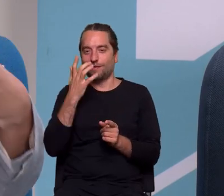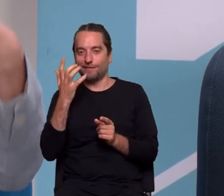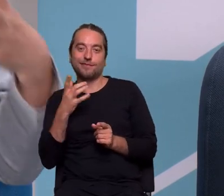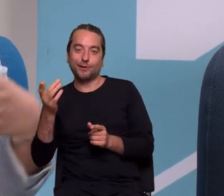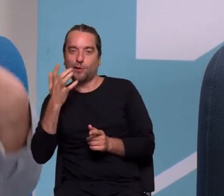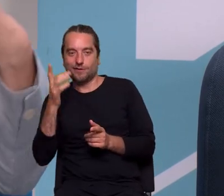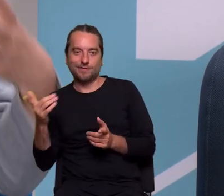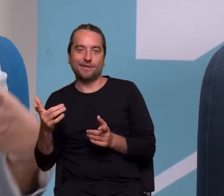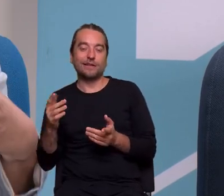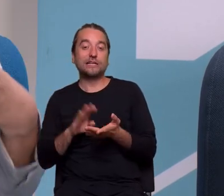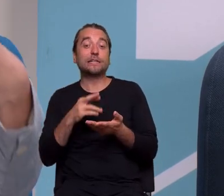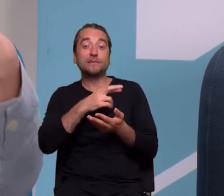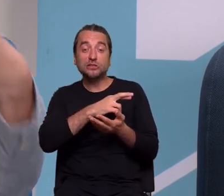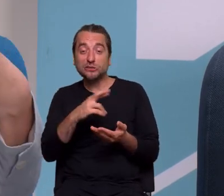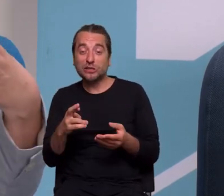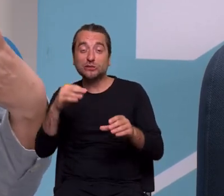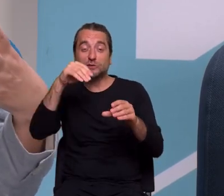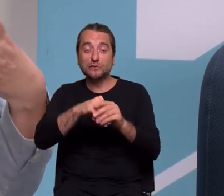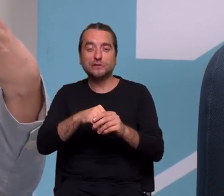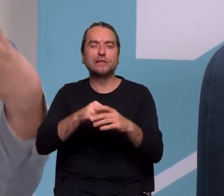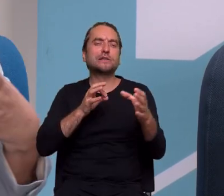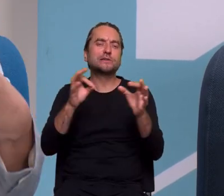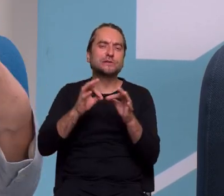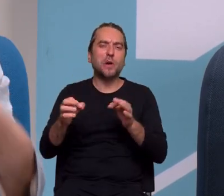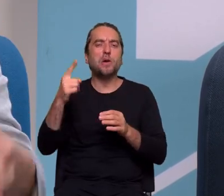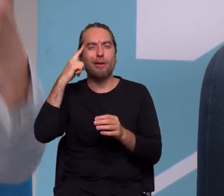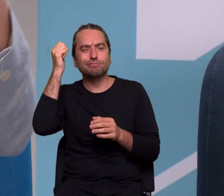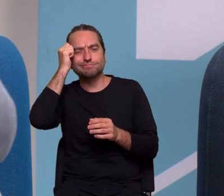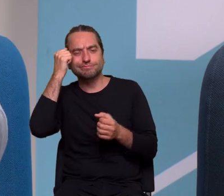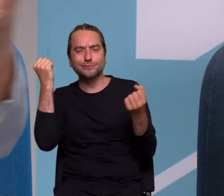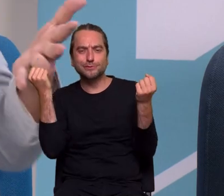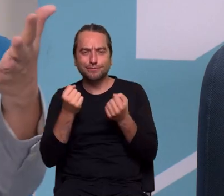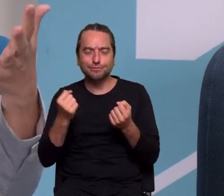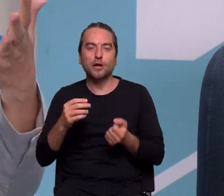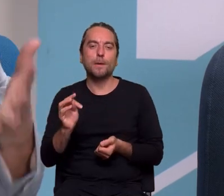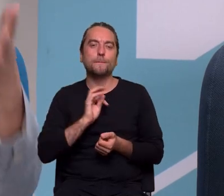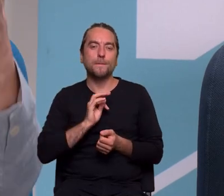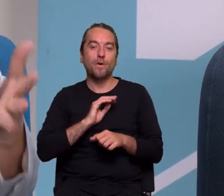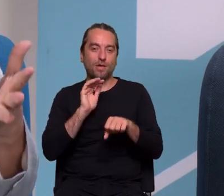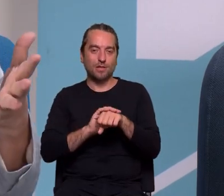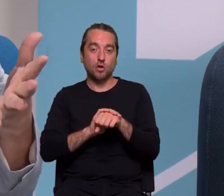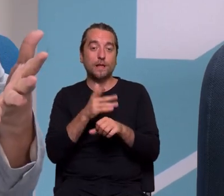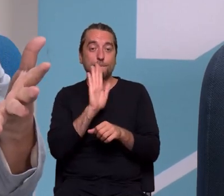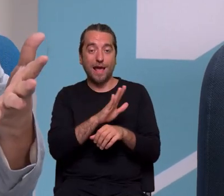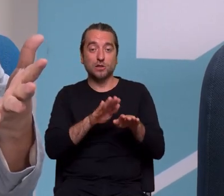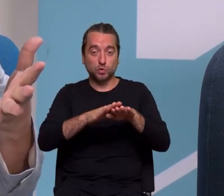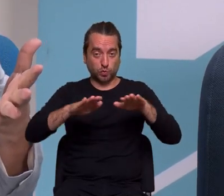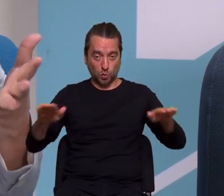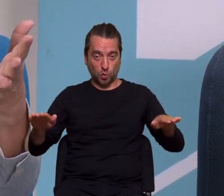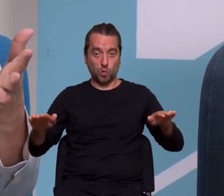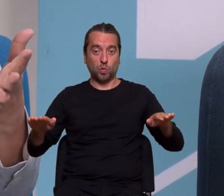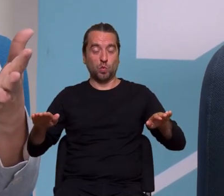tak nadpisaną historię, że to jest absolutnie coś niezwykłego. Na przykład moja znajoma ma stół,